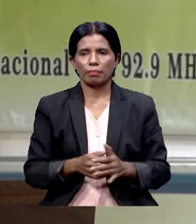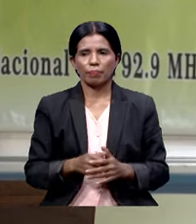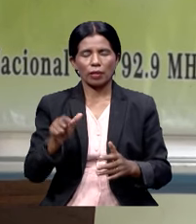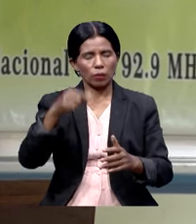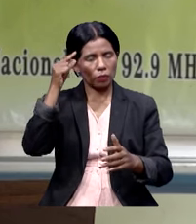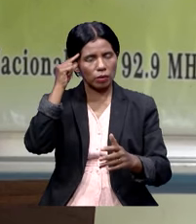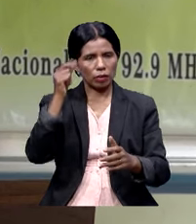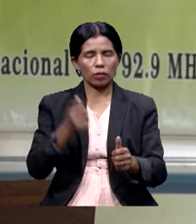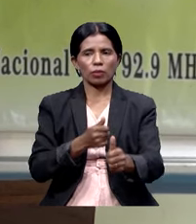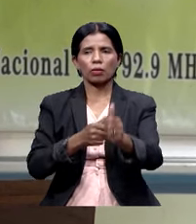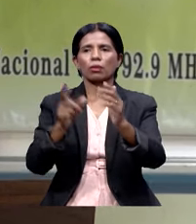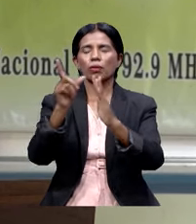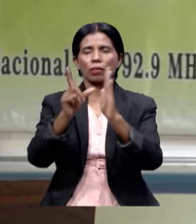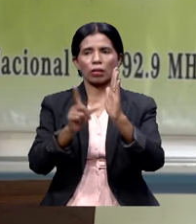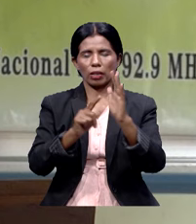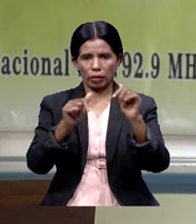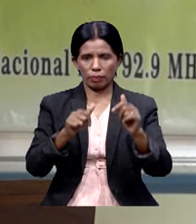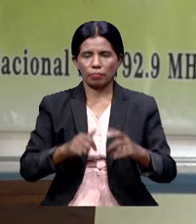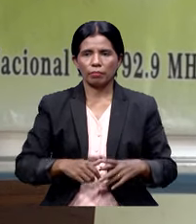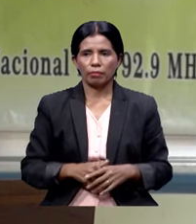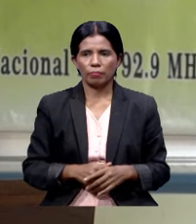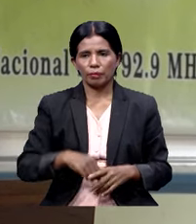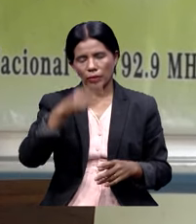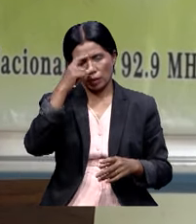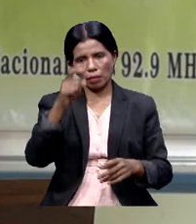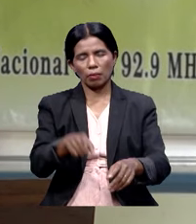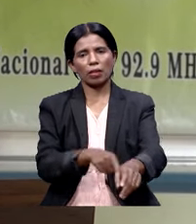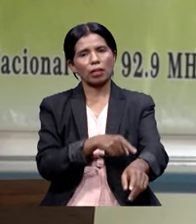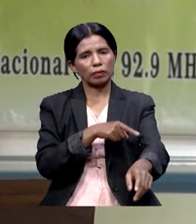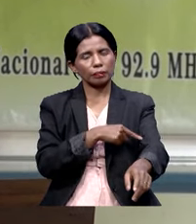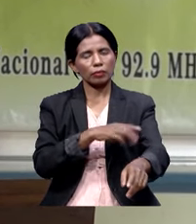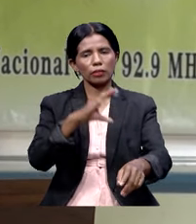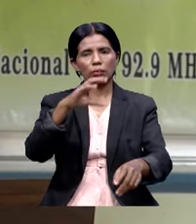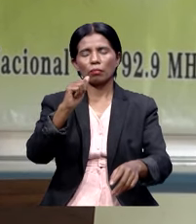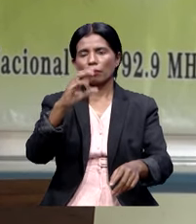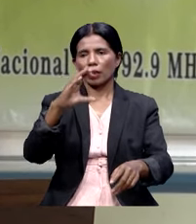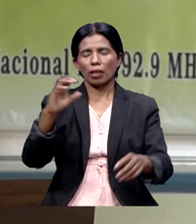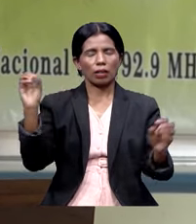governo cumpri lei bene tambah clear ona kak laiha komisaris